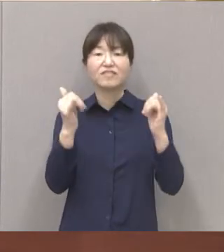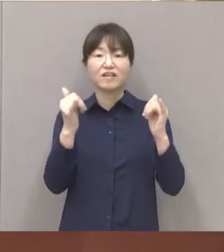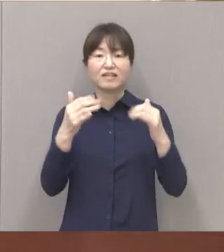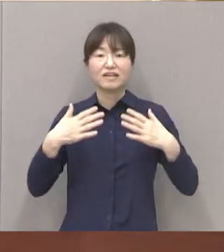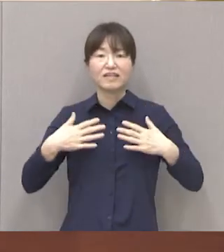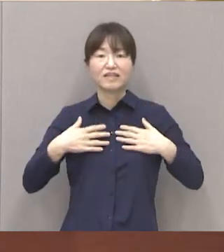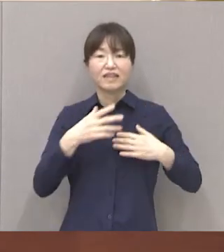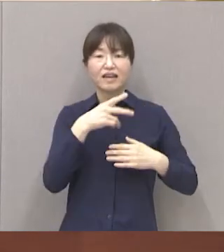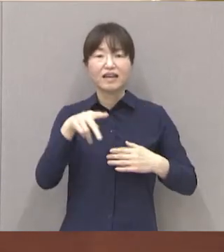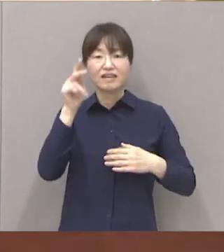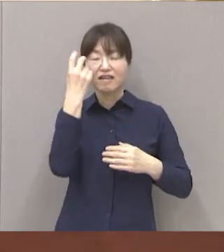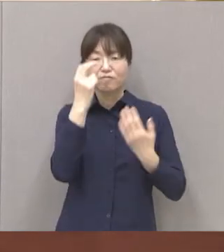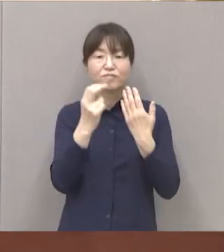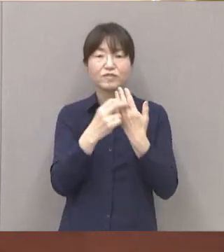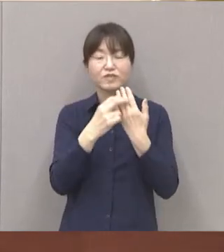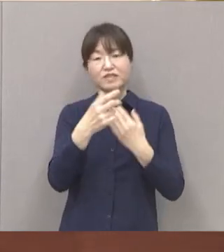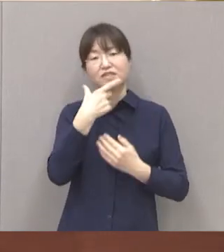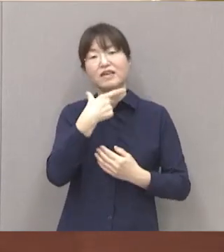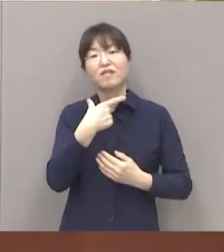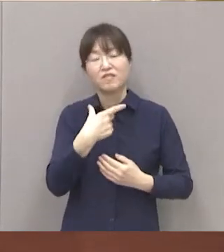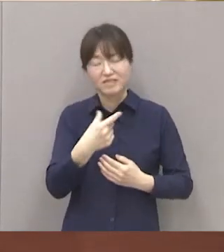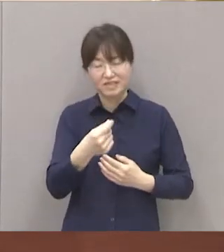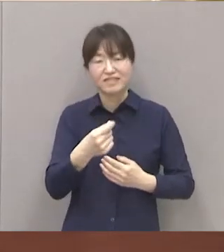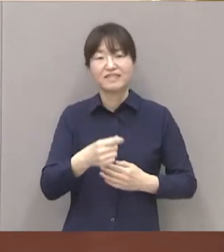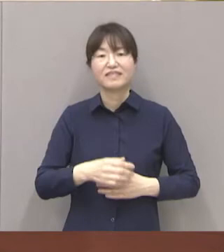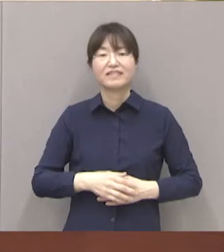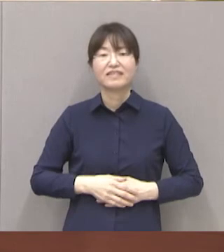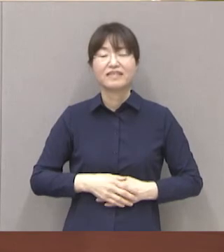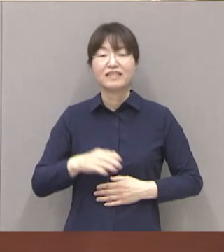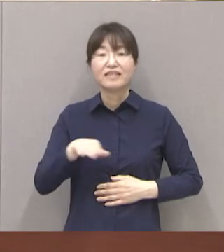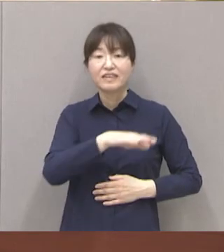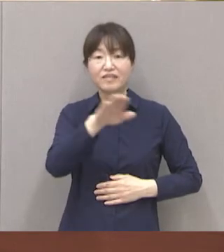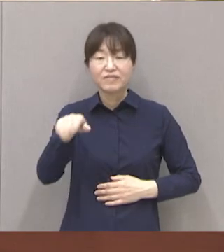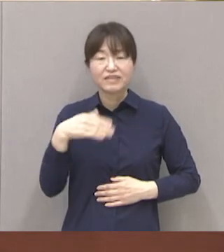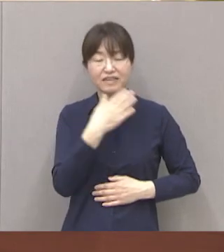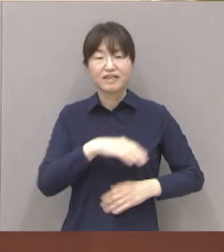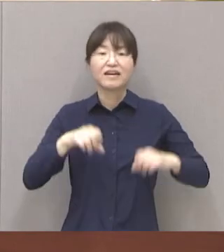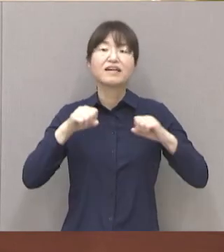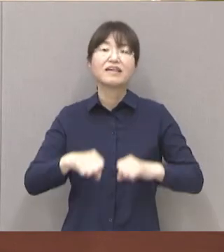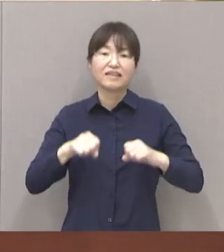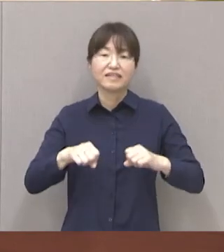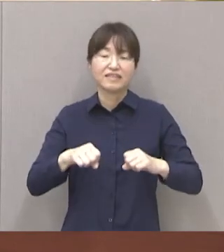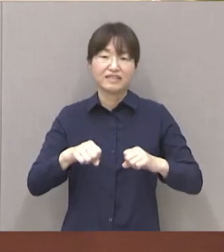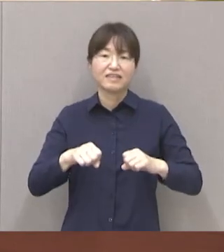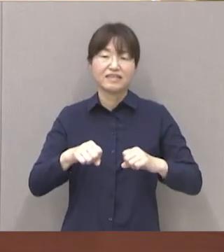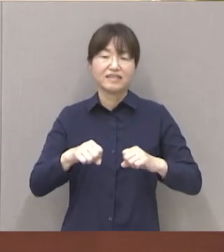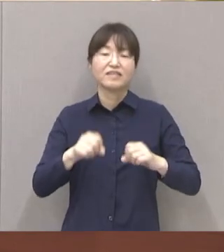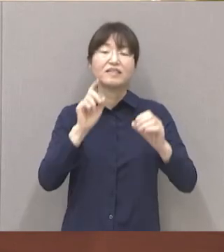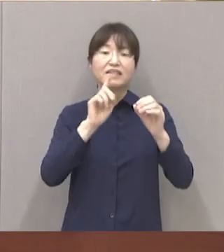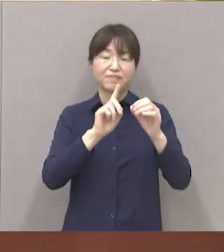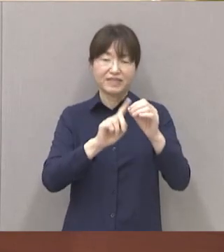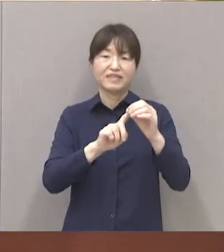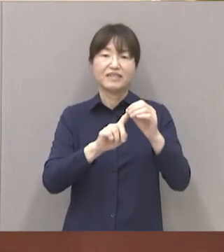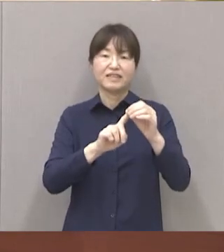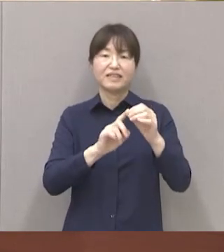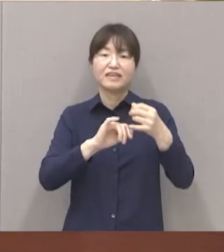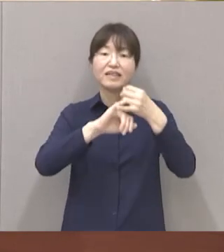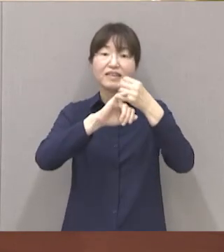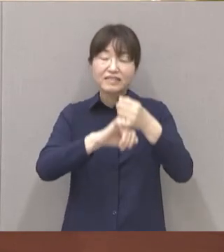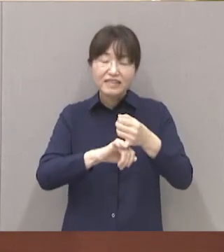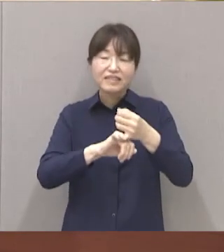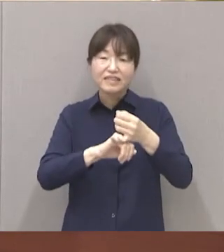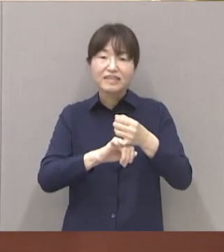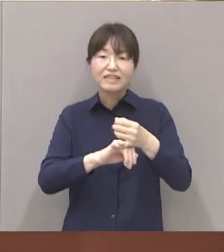以前よりも多くの皆さんに肺がん検診を受けていただけるようになっております皆様が生き生きと健康な毎日を